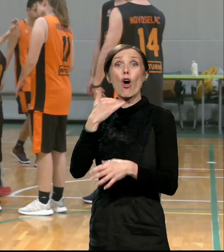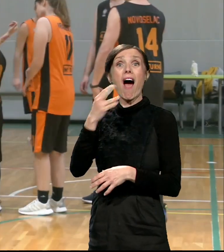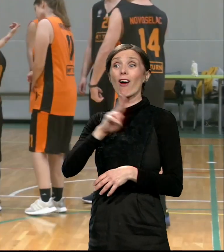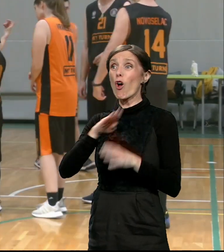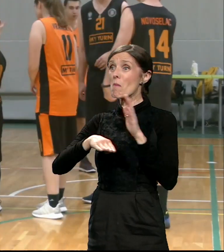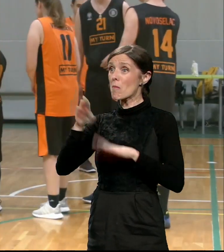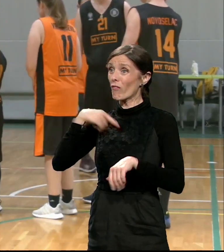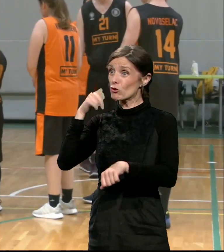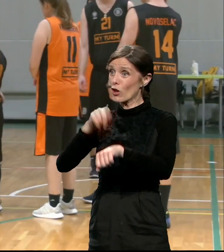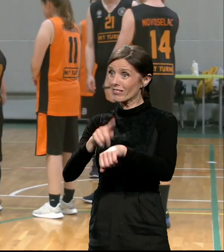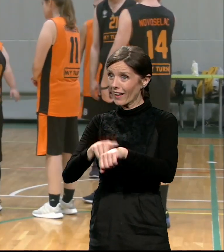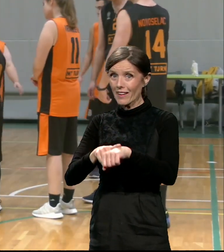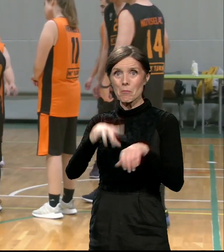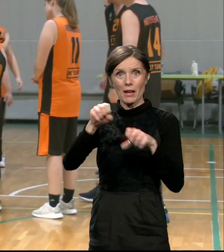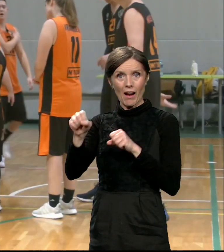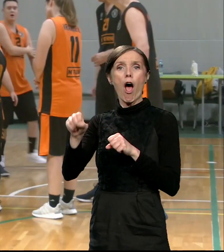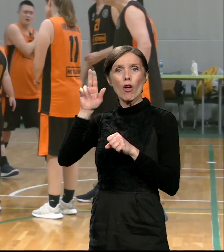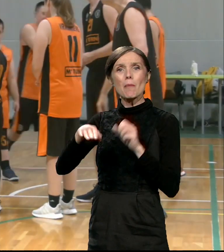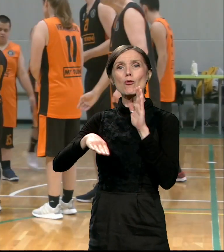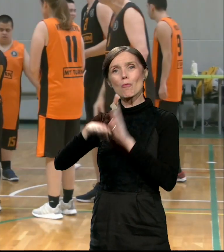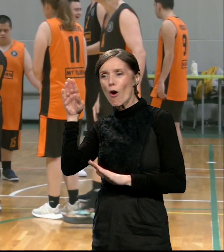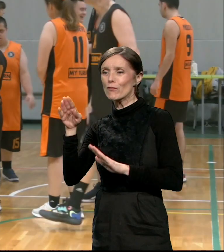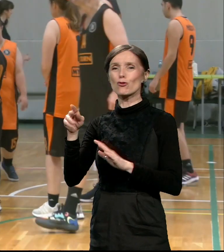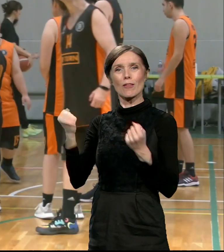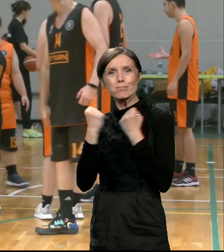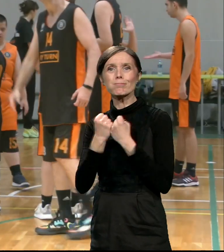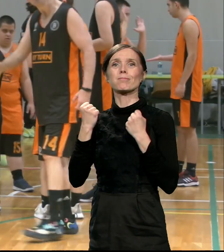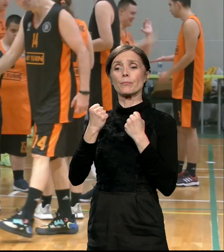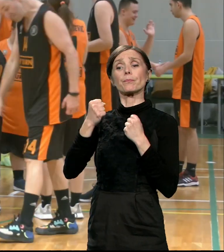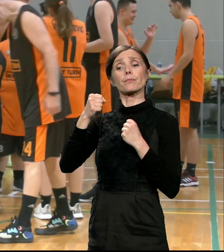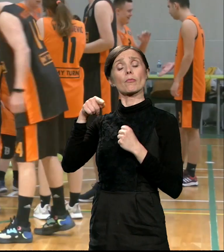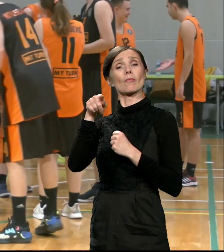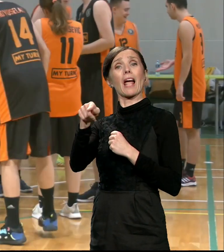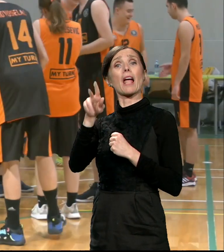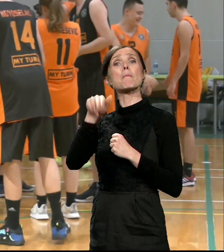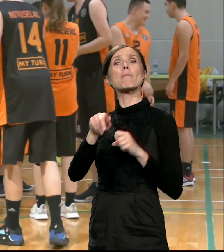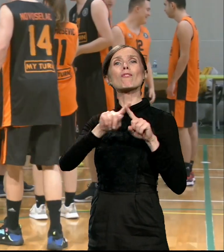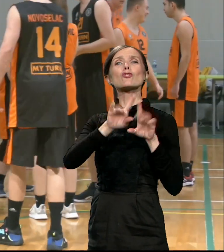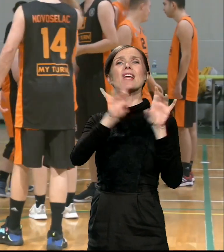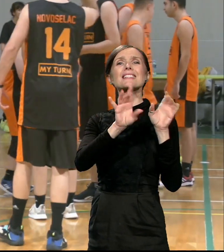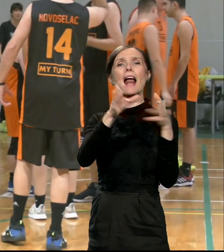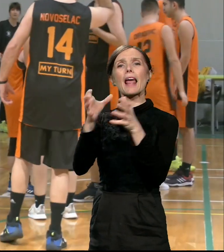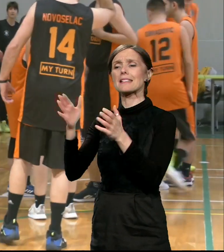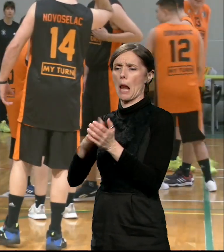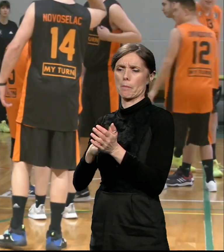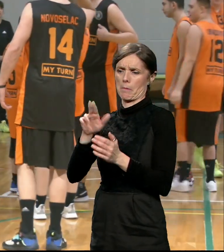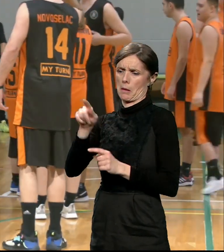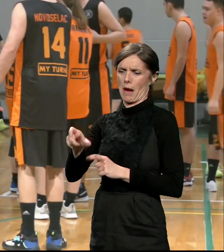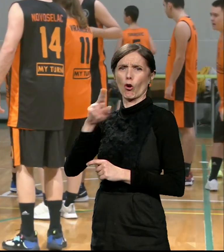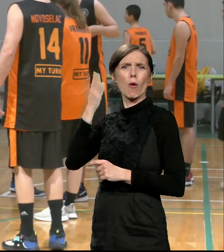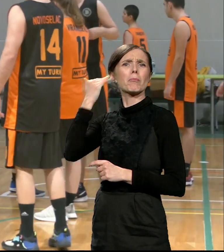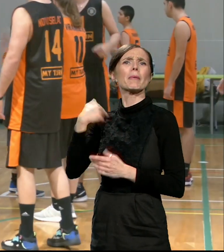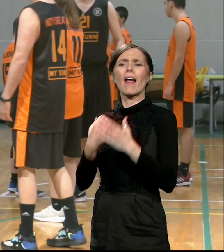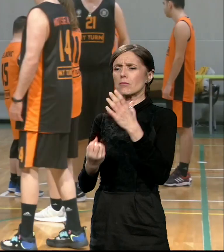Pa tako da imamo ljude koji već od formiranja udruženja od 2019. godine treniraju redovno,